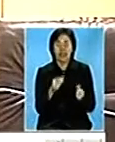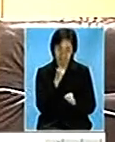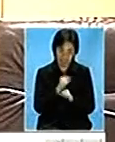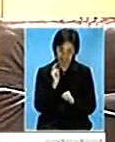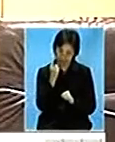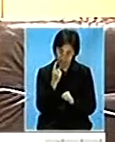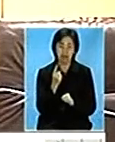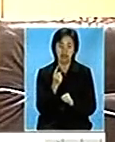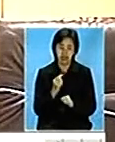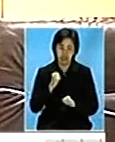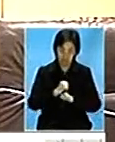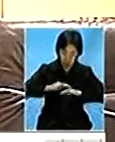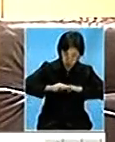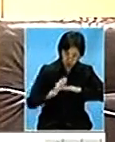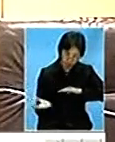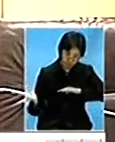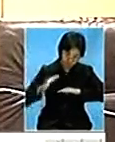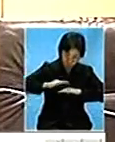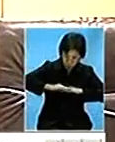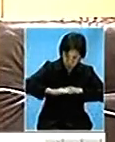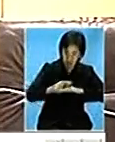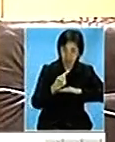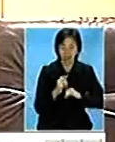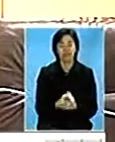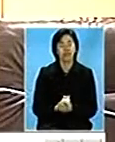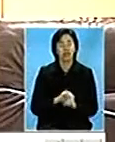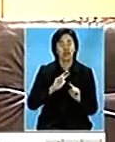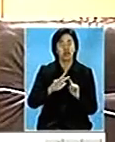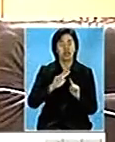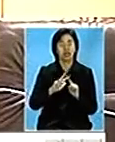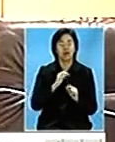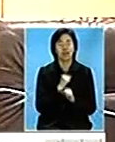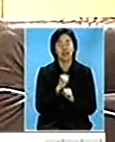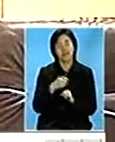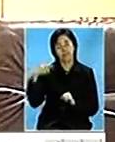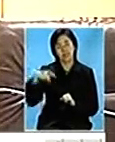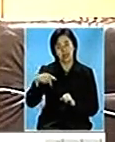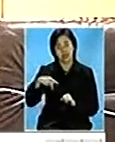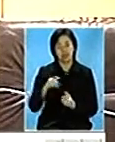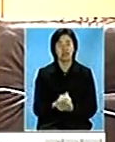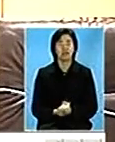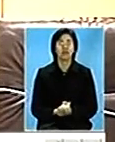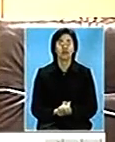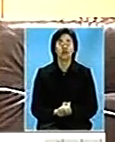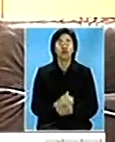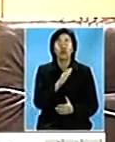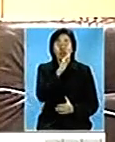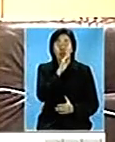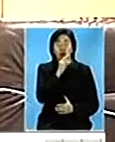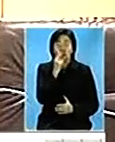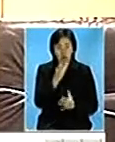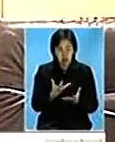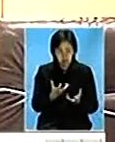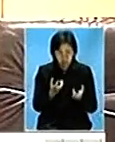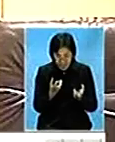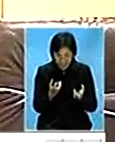ยางที่ลาดประการที่3ทำการซ่อมบำรุงพิเศษเมื่อปรากฏว่าความชำรุดเสียหายเกิน